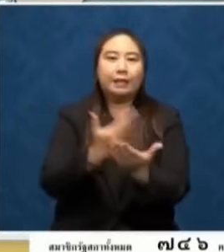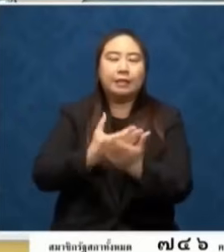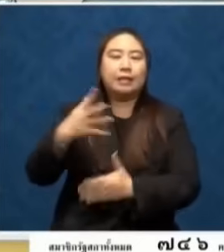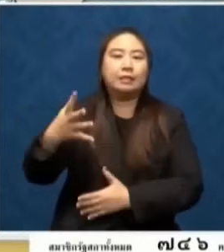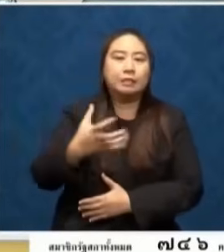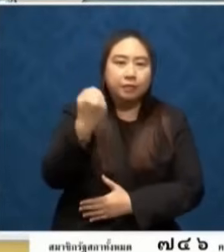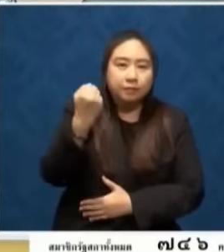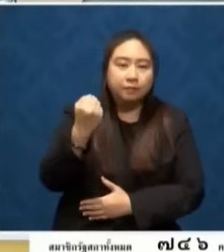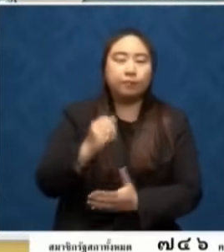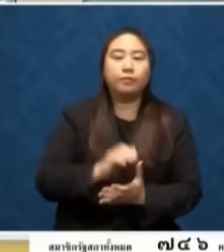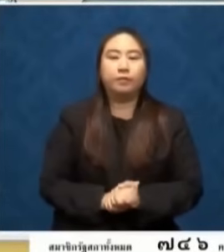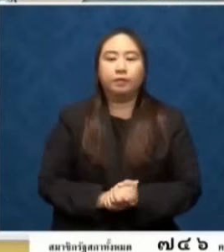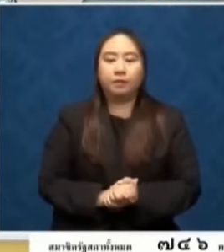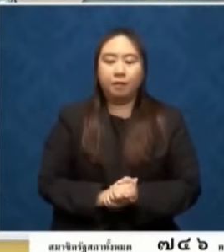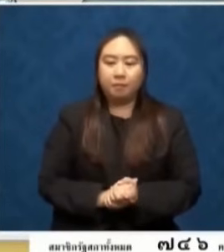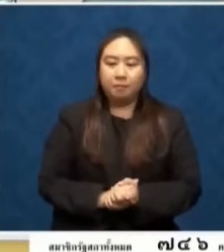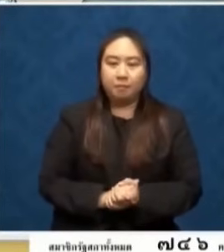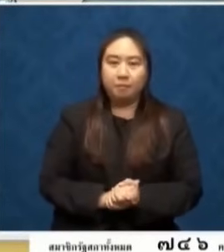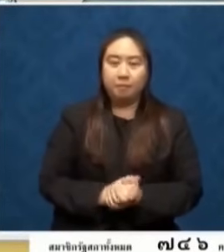องท่าน